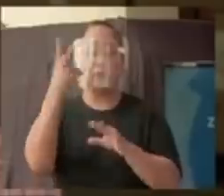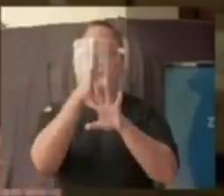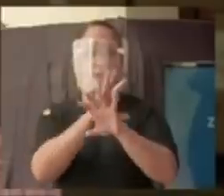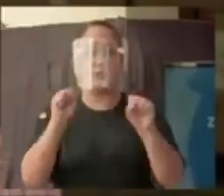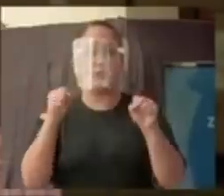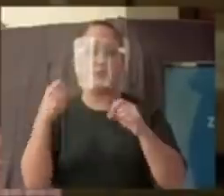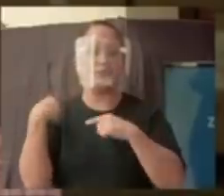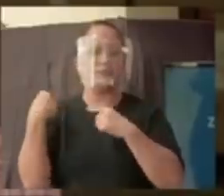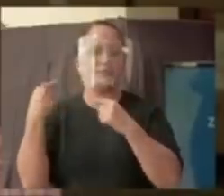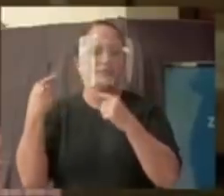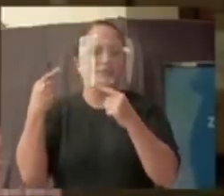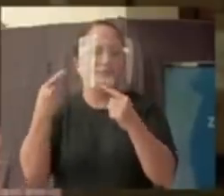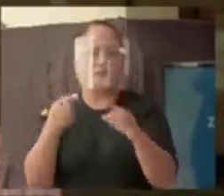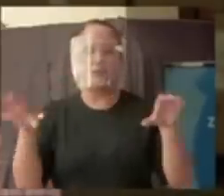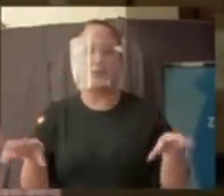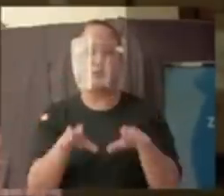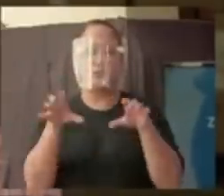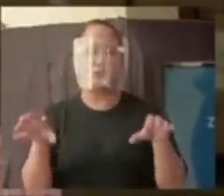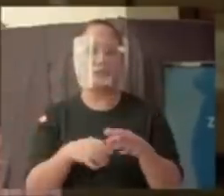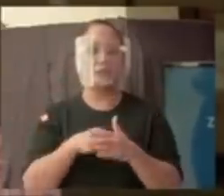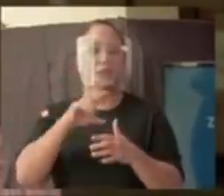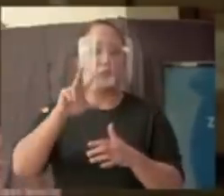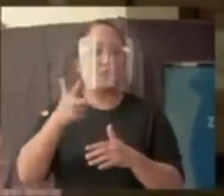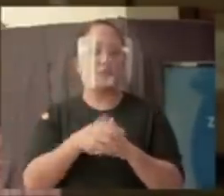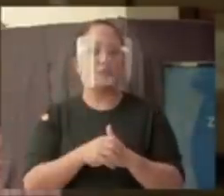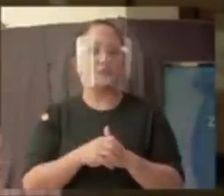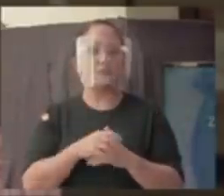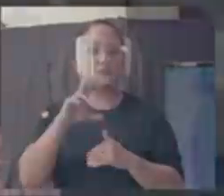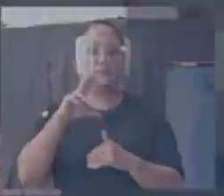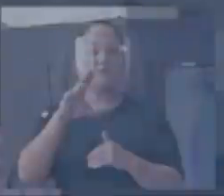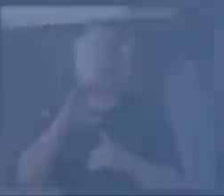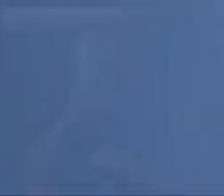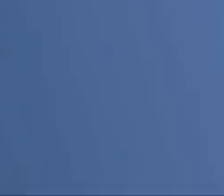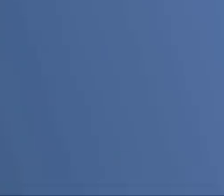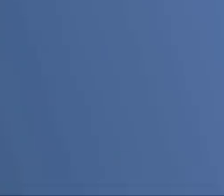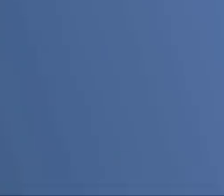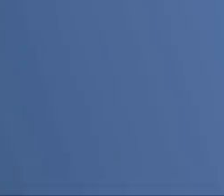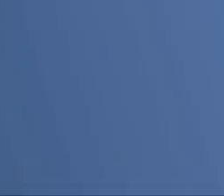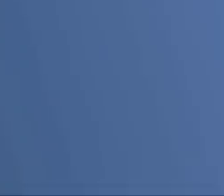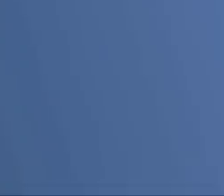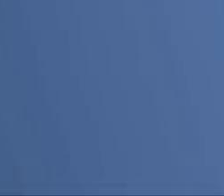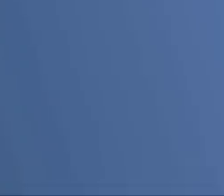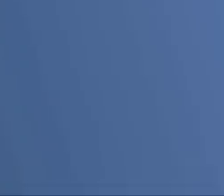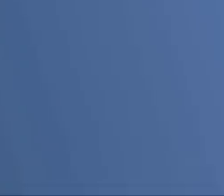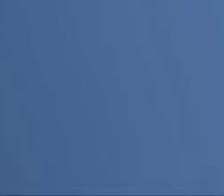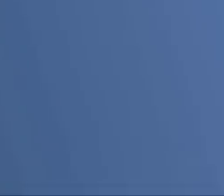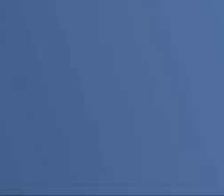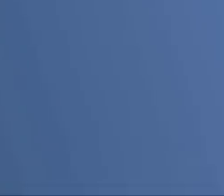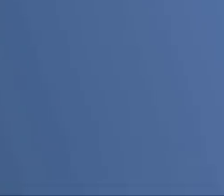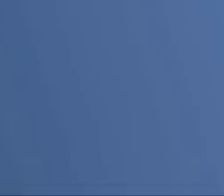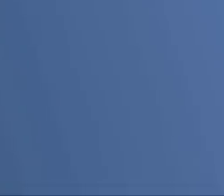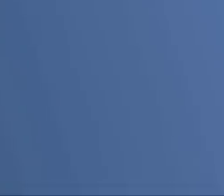sa lahat ng ginawa natin. Pangatlo, si Senator Chis Escudero ng Nationalist People's Coalition.